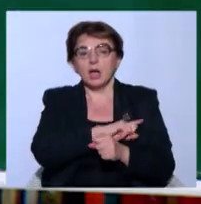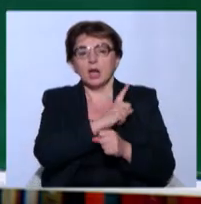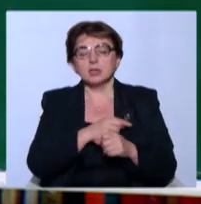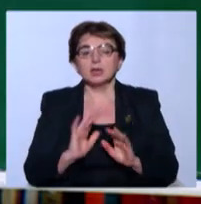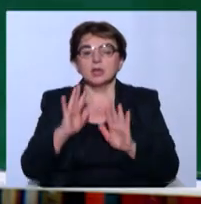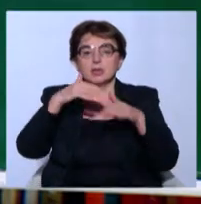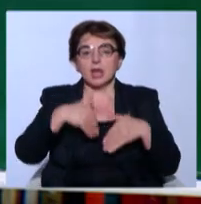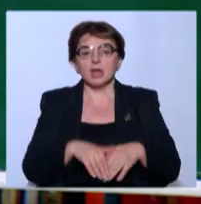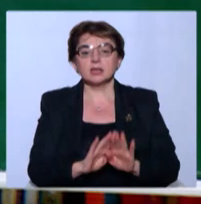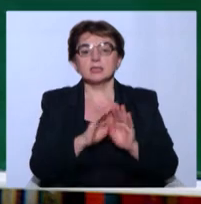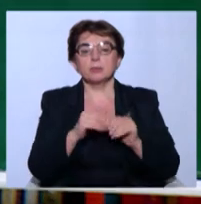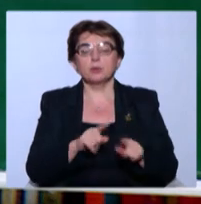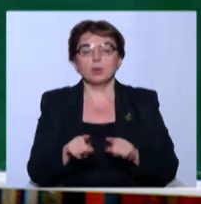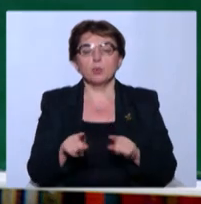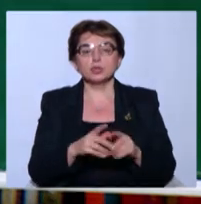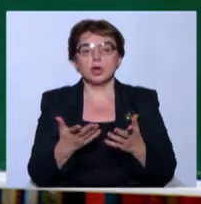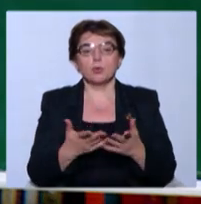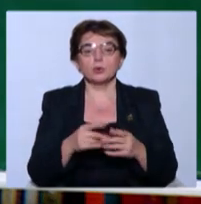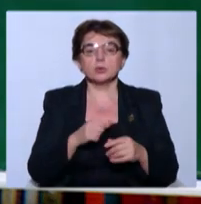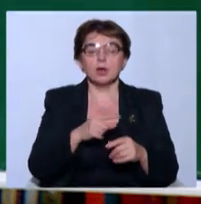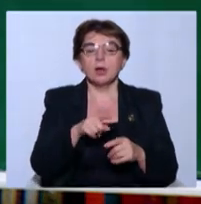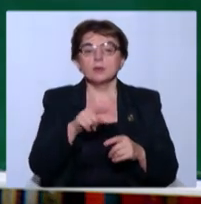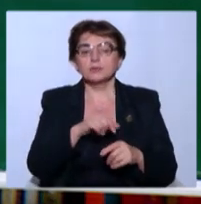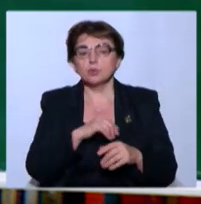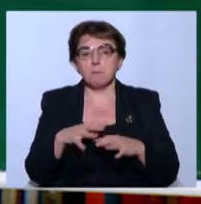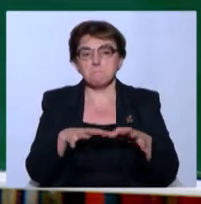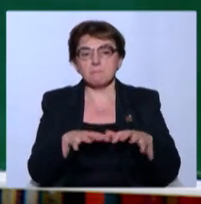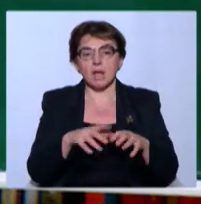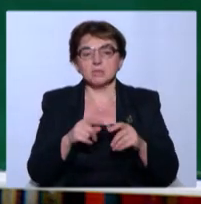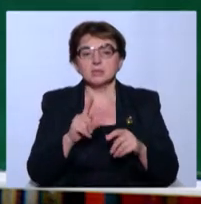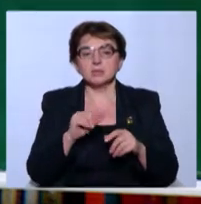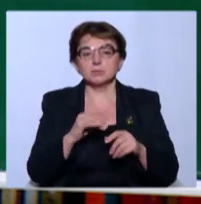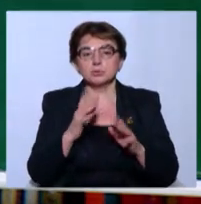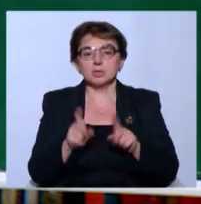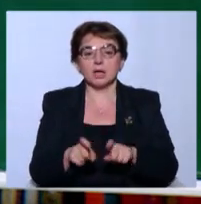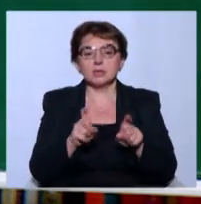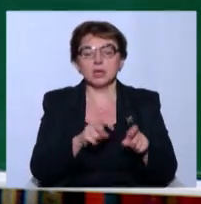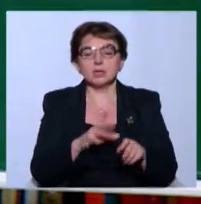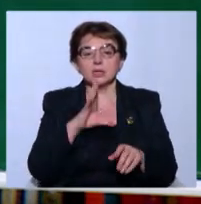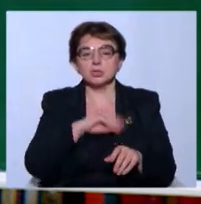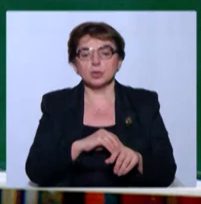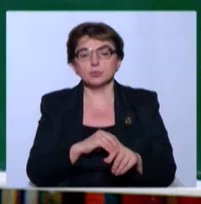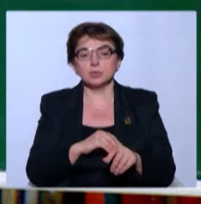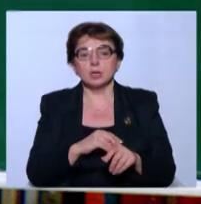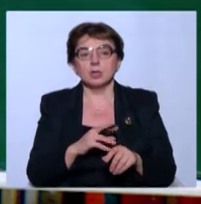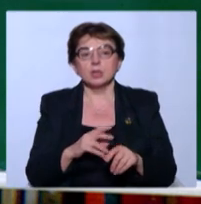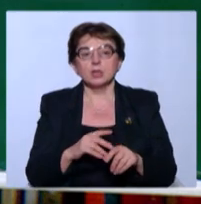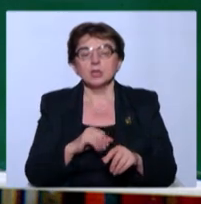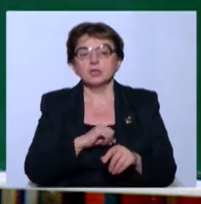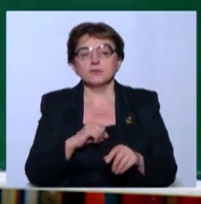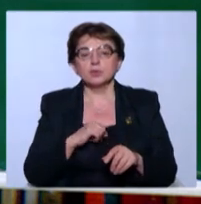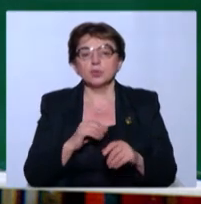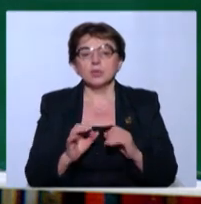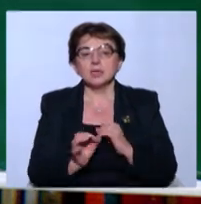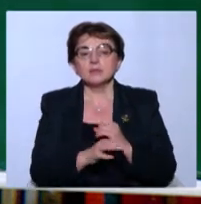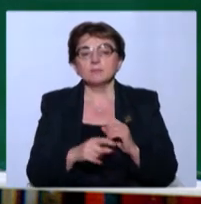ტალღისებური მოძრაობა, რომელსაც მასა სქიმუსის გადაადგილებას უზრუნველყოფს. Და ნაწლავის